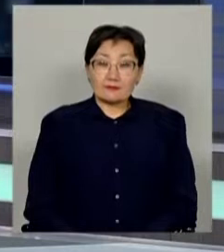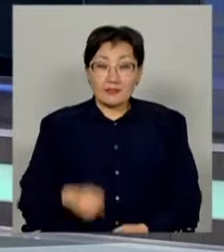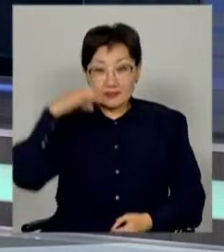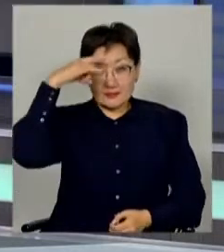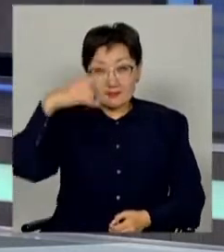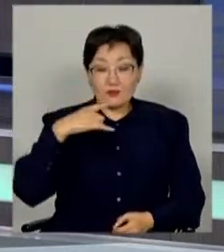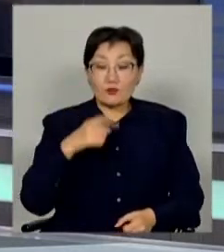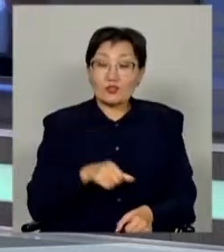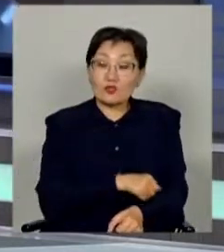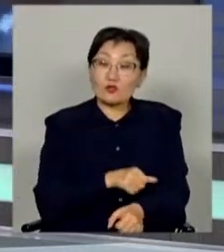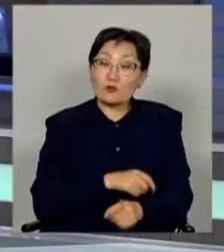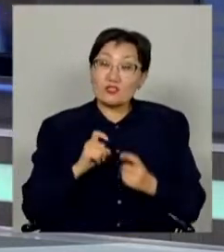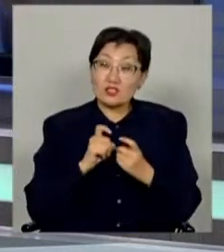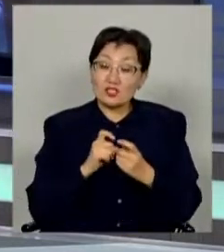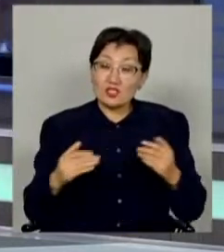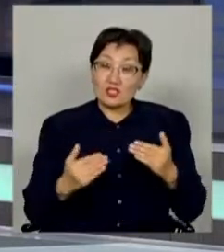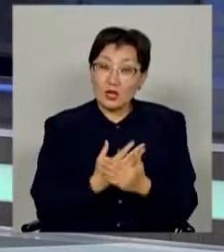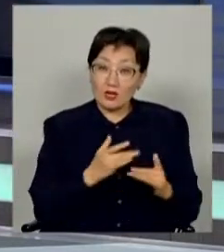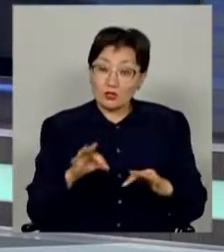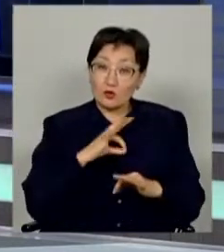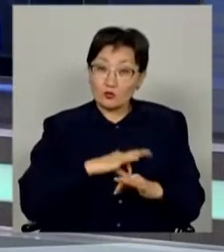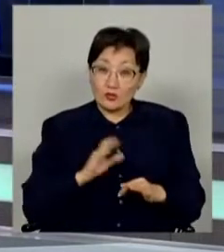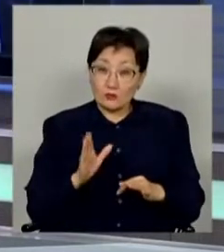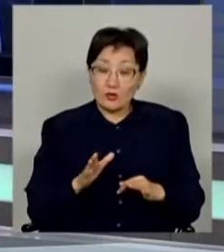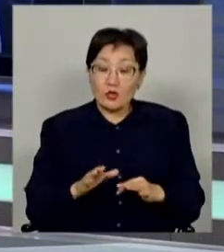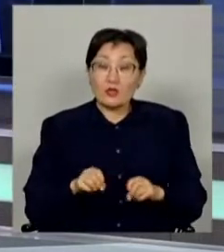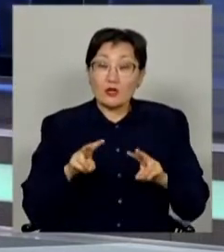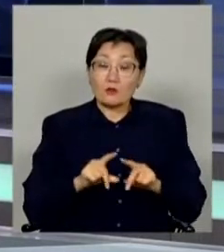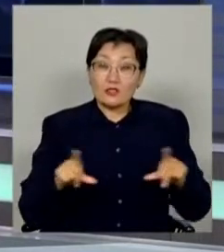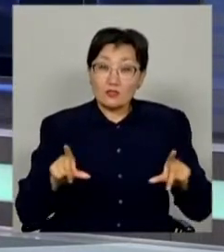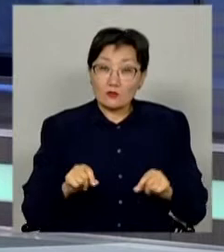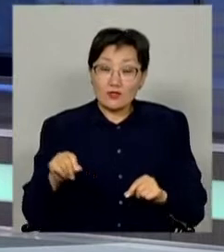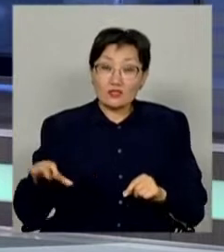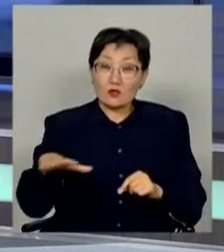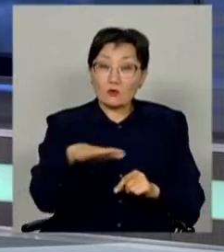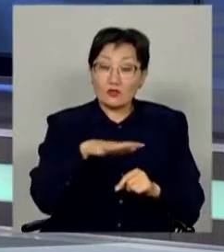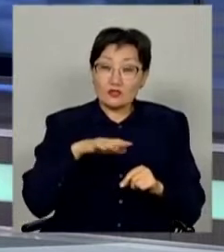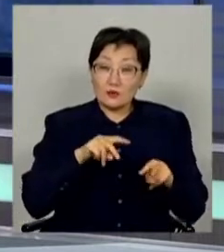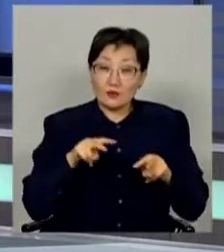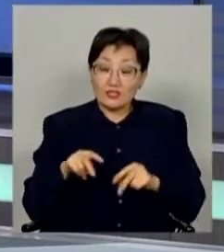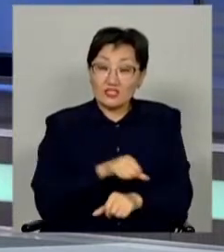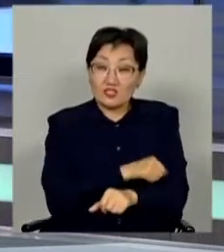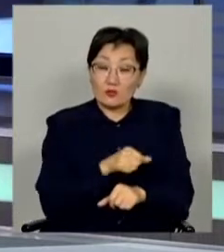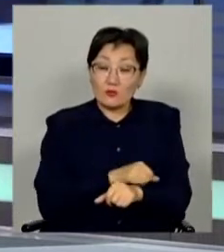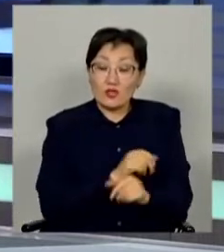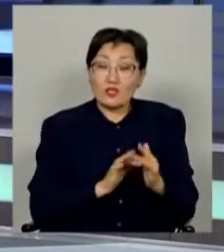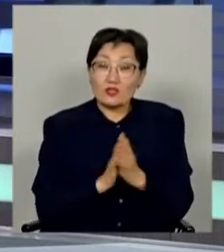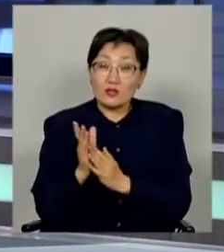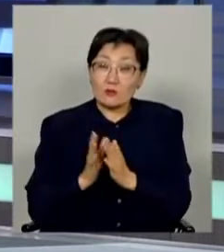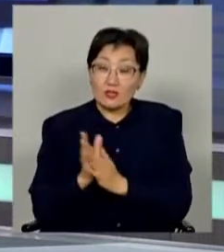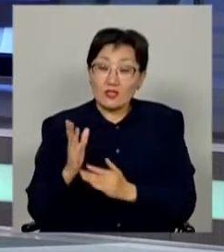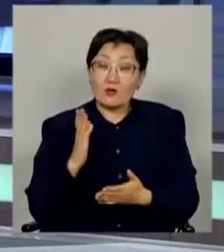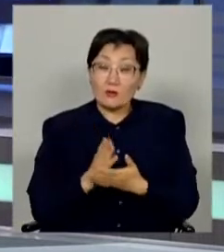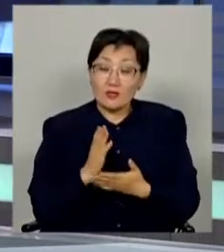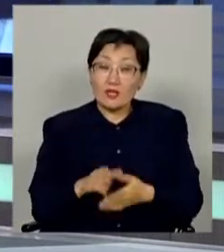Елімізде есірткімен күресудің жаңа әдісі қолданылмақ. Енді құзырлы органдар әуеден барлау арқылы нашақорлығысын өрбітіп отырғандарды